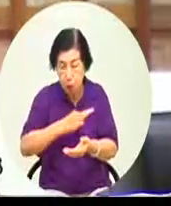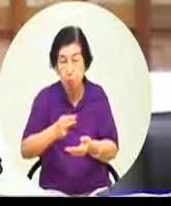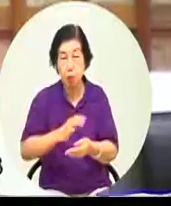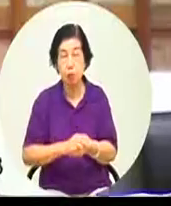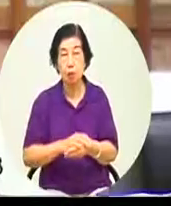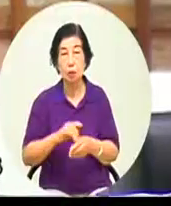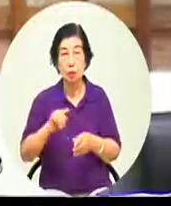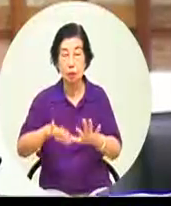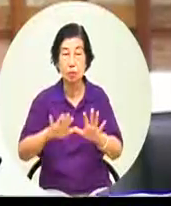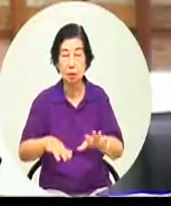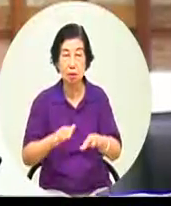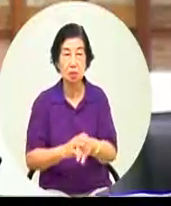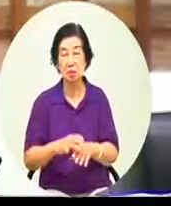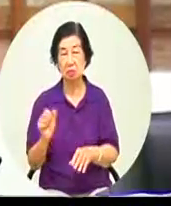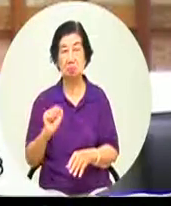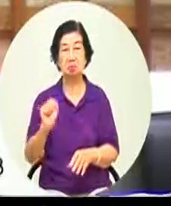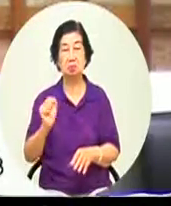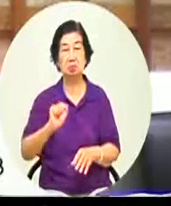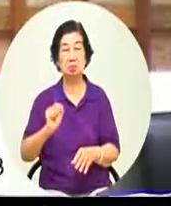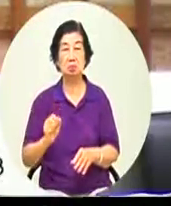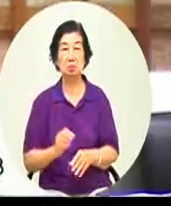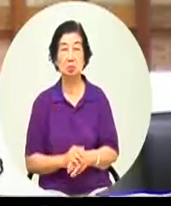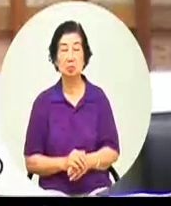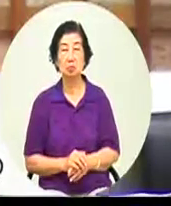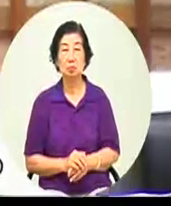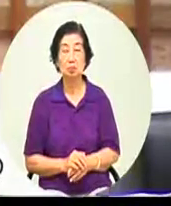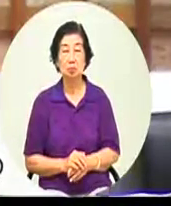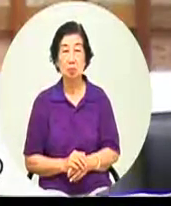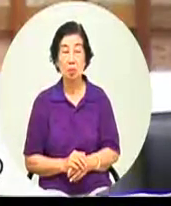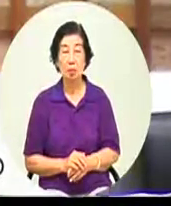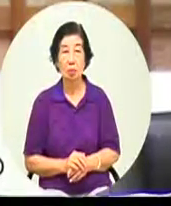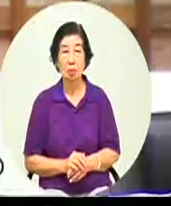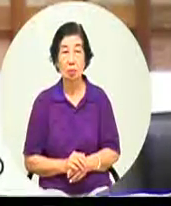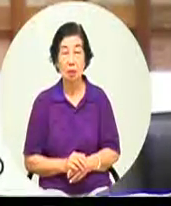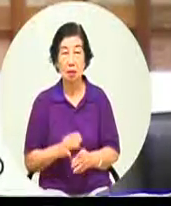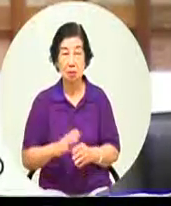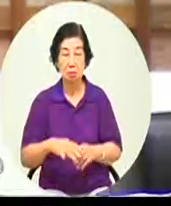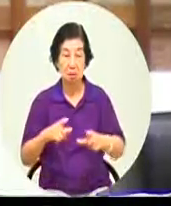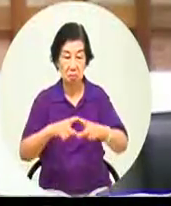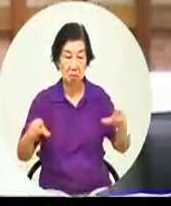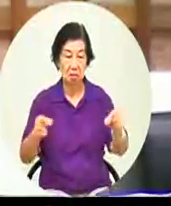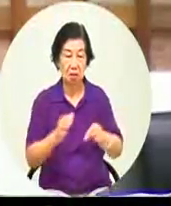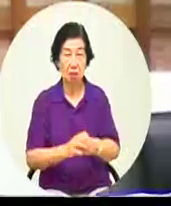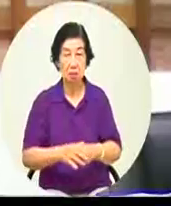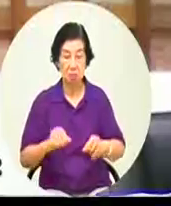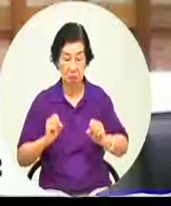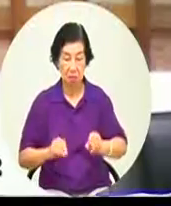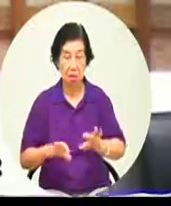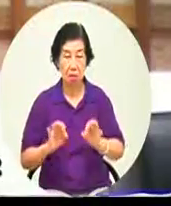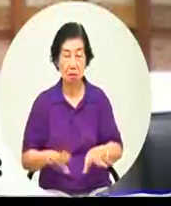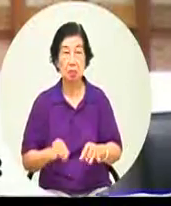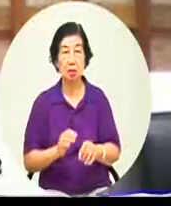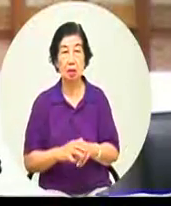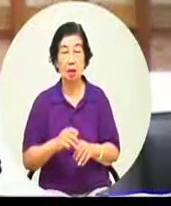在都没有办法，而且不但没有办法，而是成为一个很大的一个前坑。你将来这